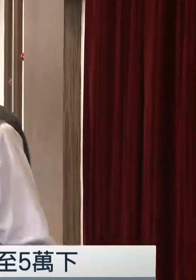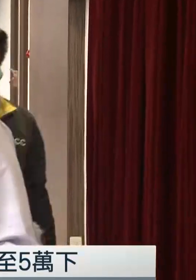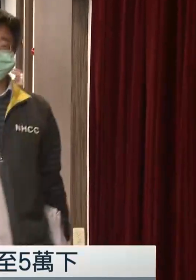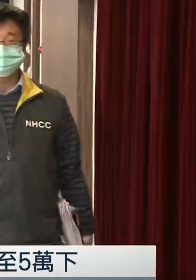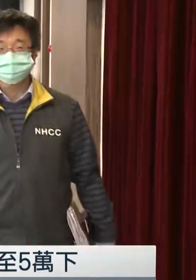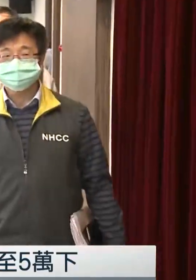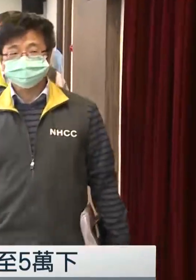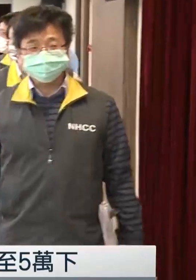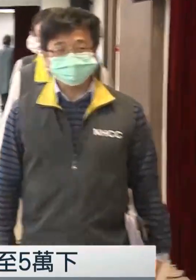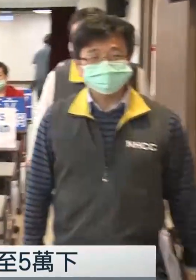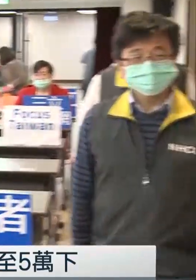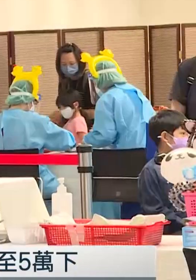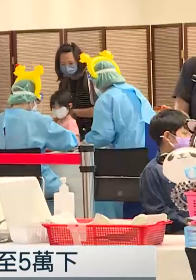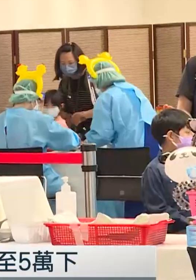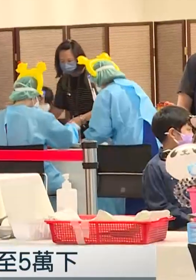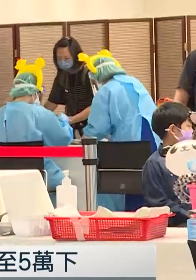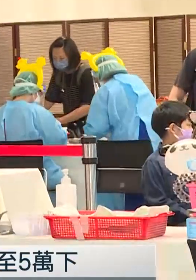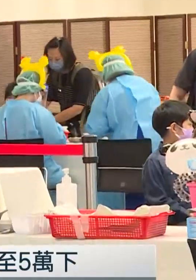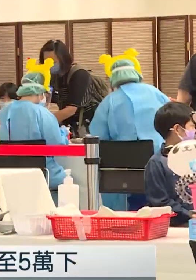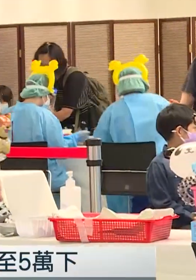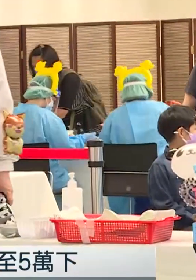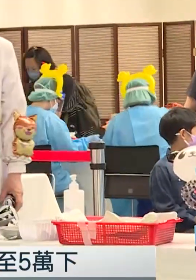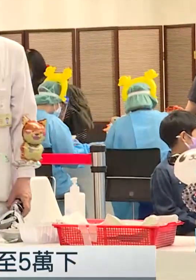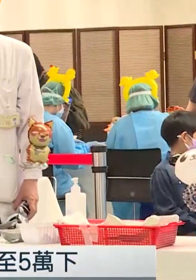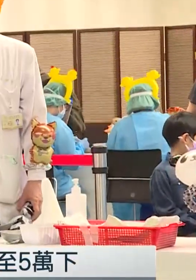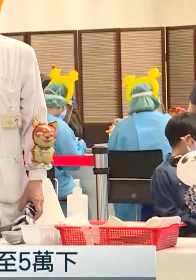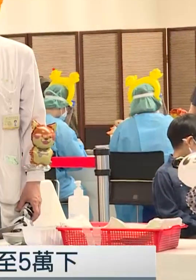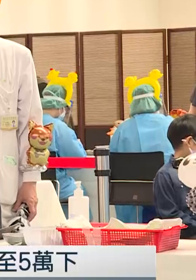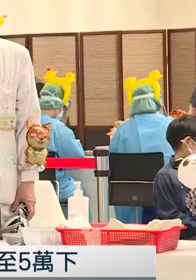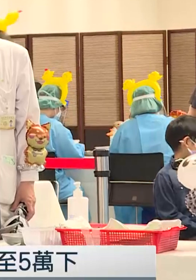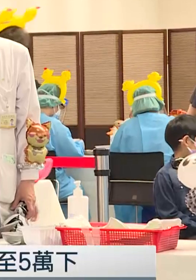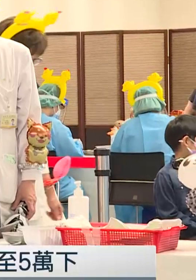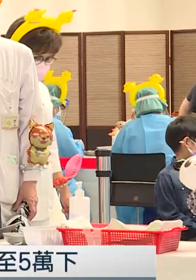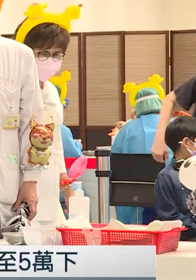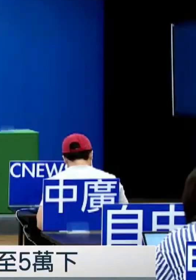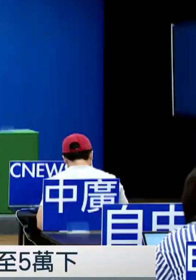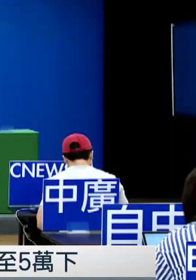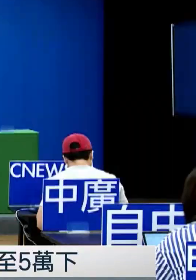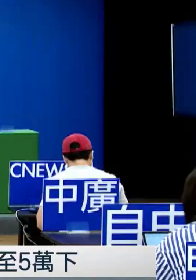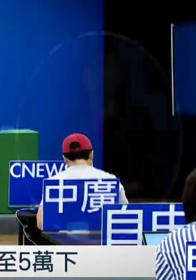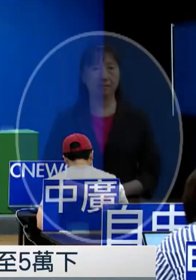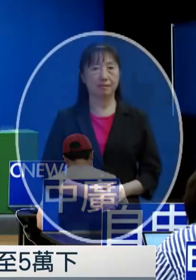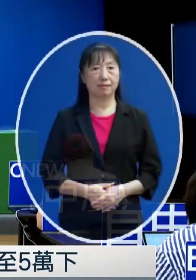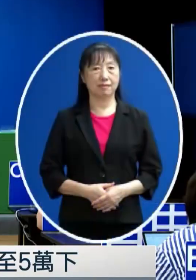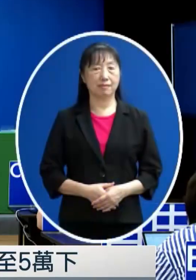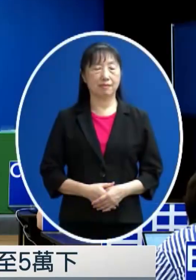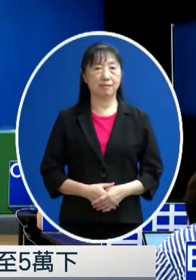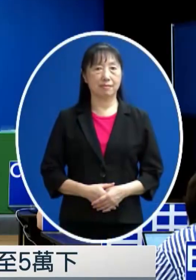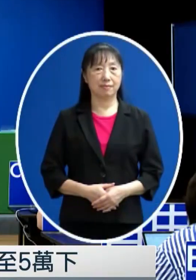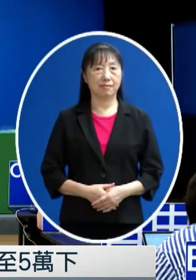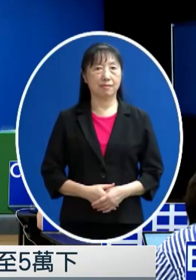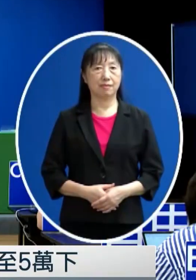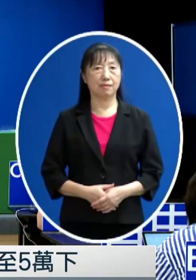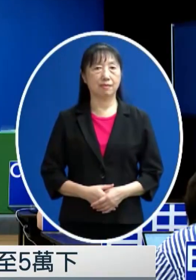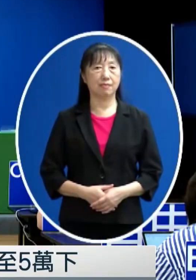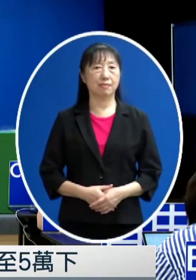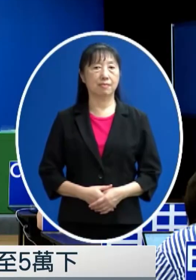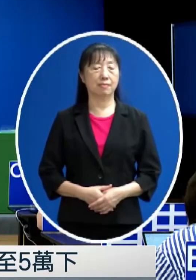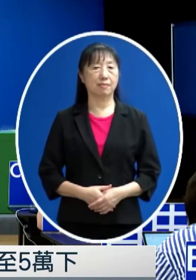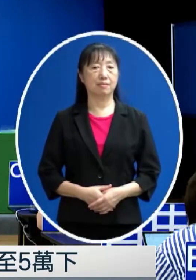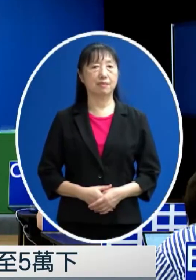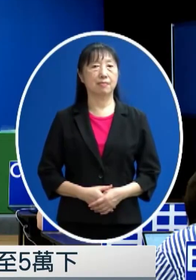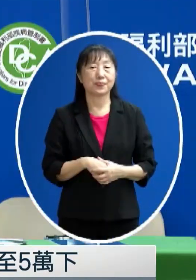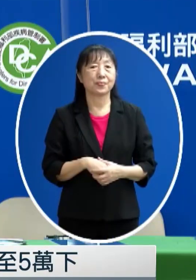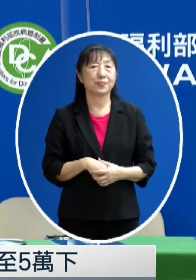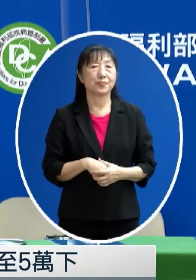下。由于指挥官陈时中自主快筛仍然呈现阳性，仍由罗一军独自主持，并说明陈时中